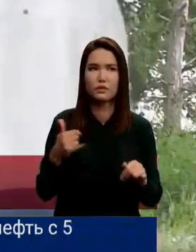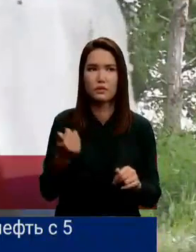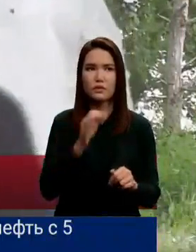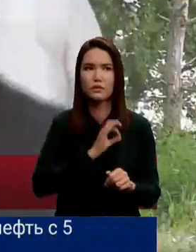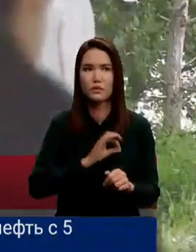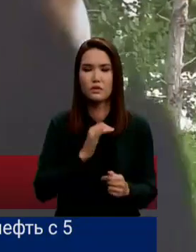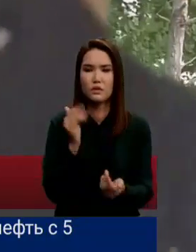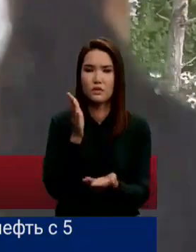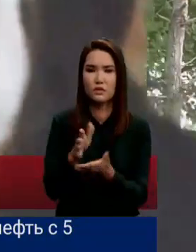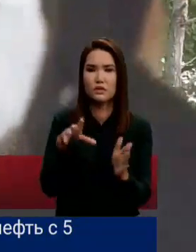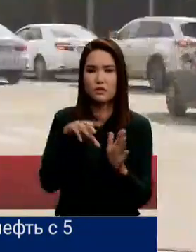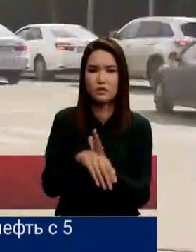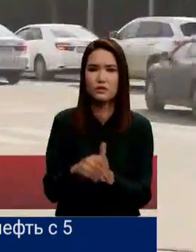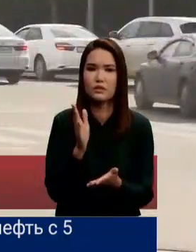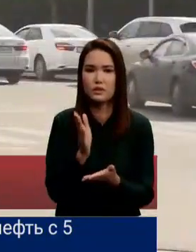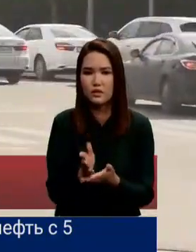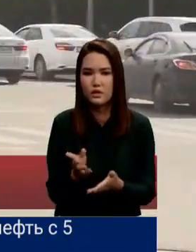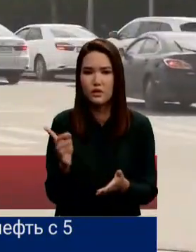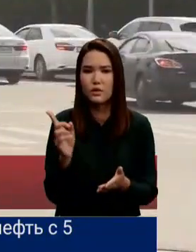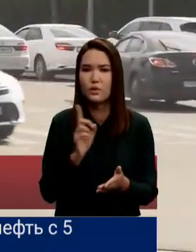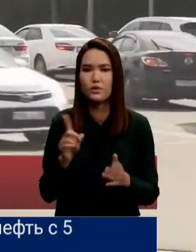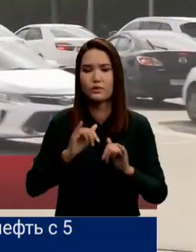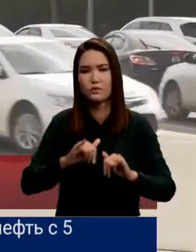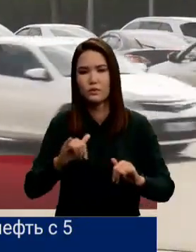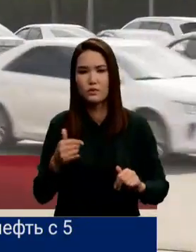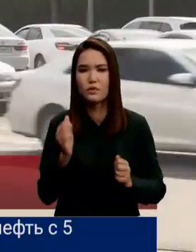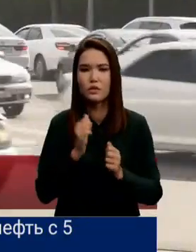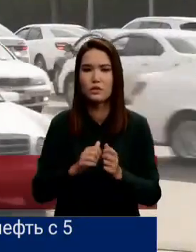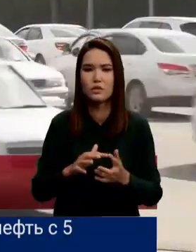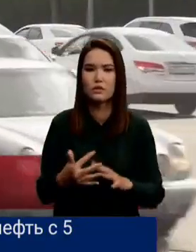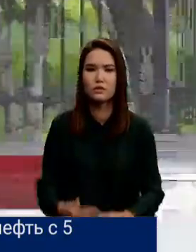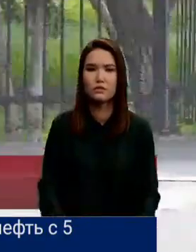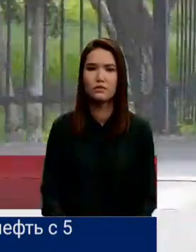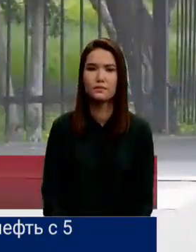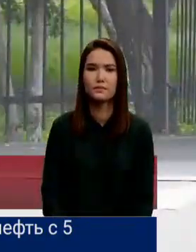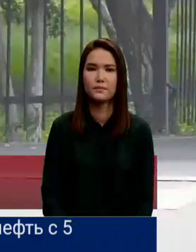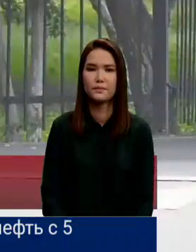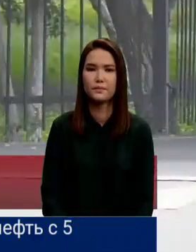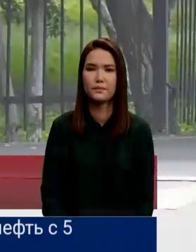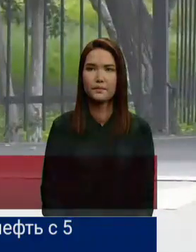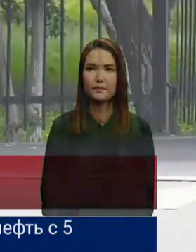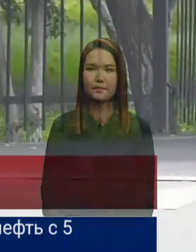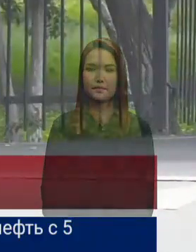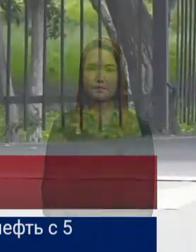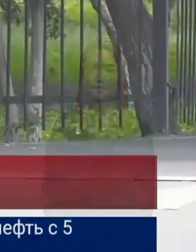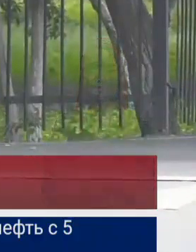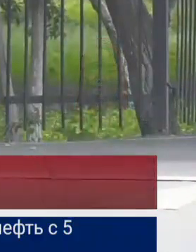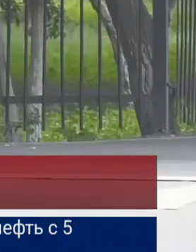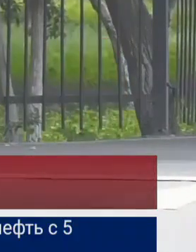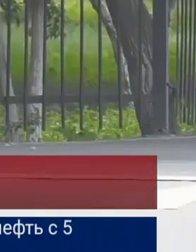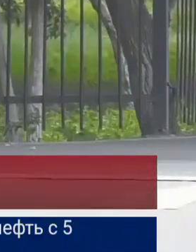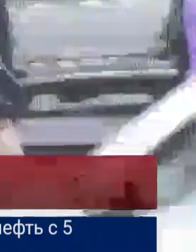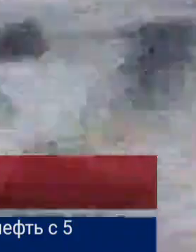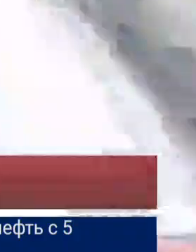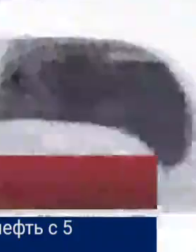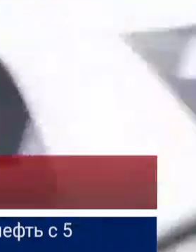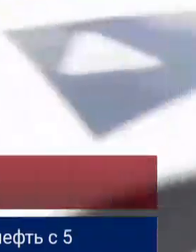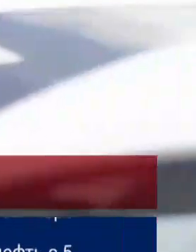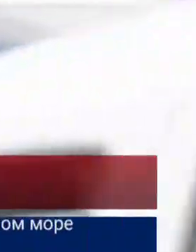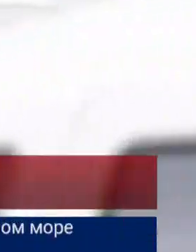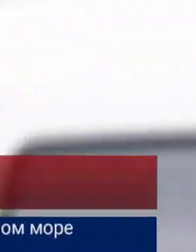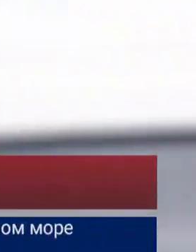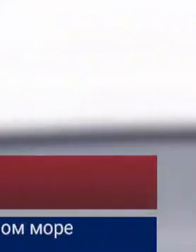600 мыңға жетіпті. Ал халқы тығыз орналасқан қалалар тізімінде Алматы бірінші орында. Ондағы тұрғын 2 миллионнан асады. Бір